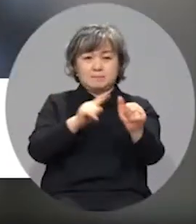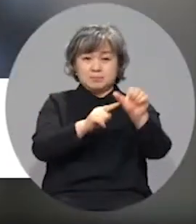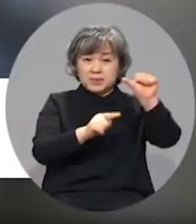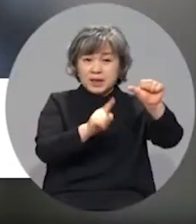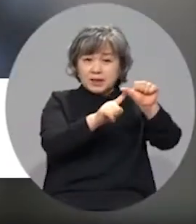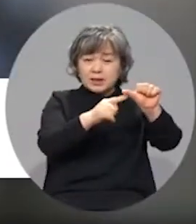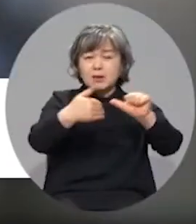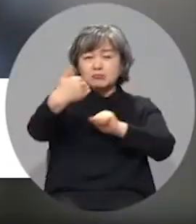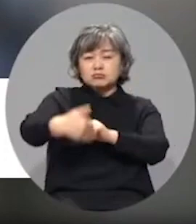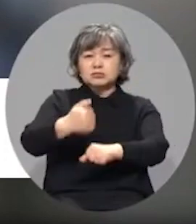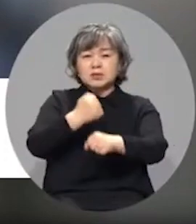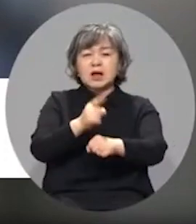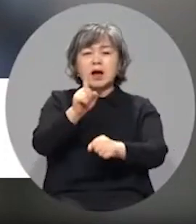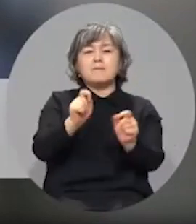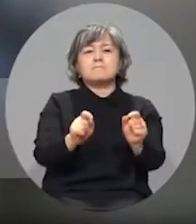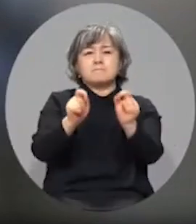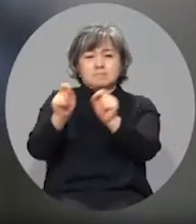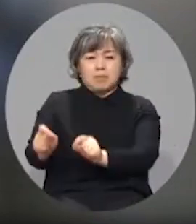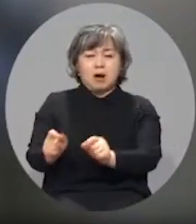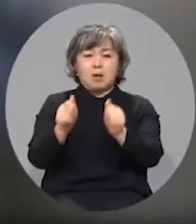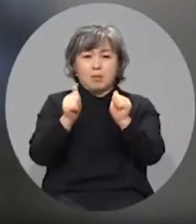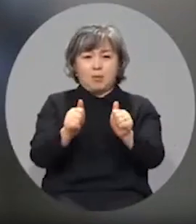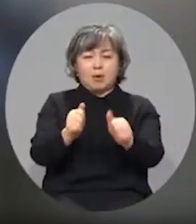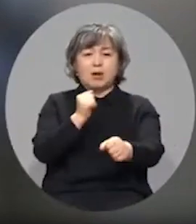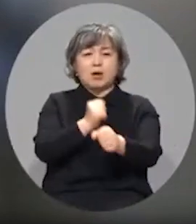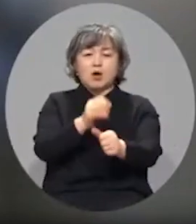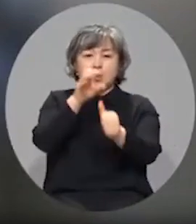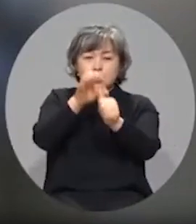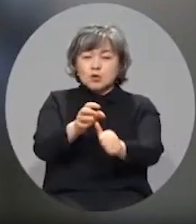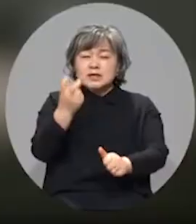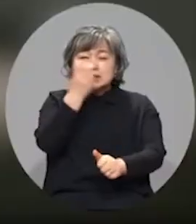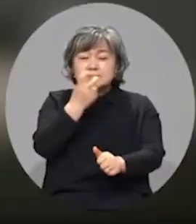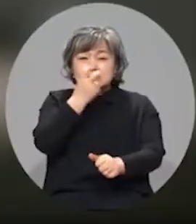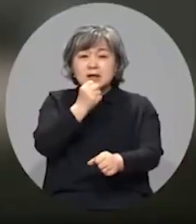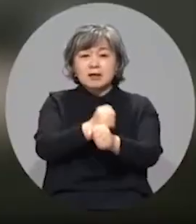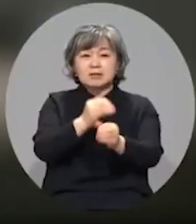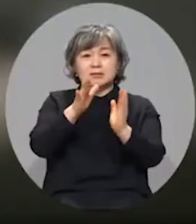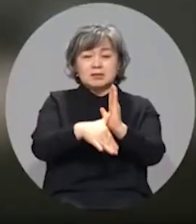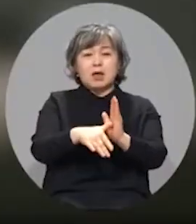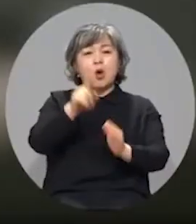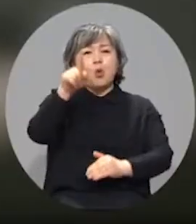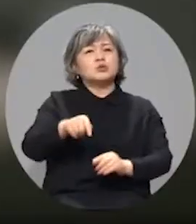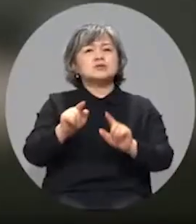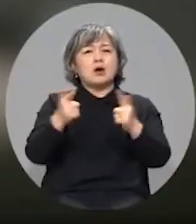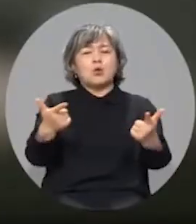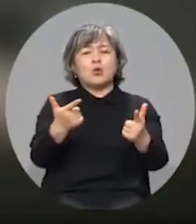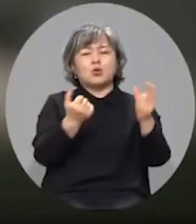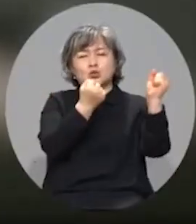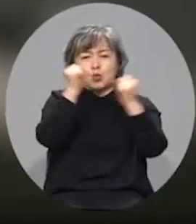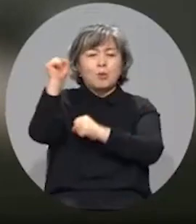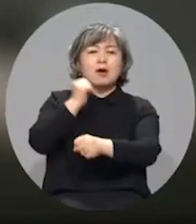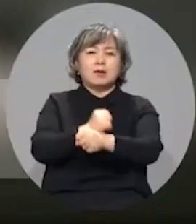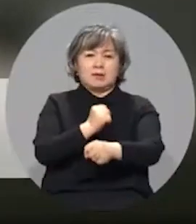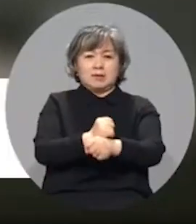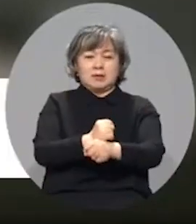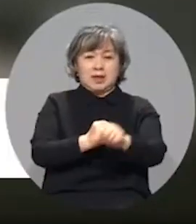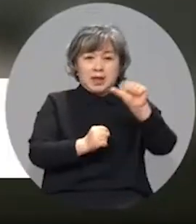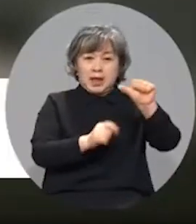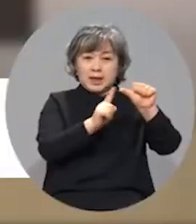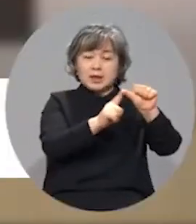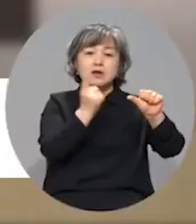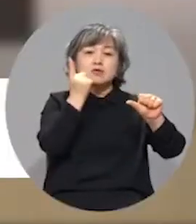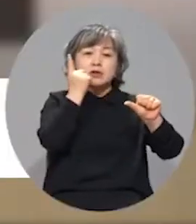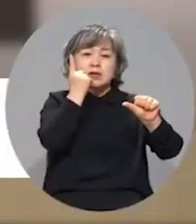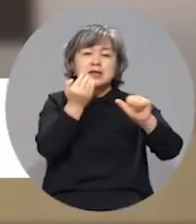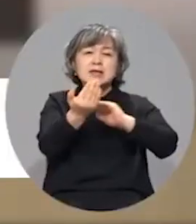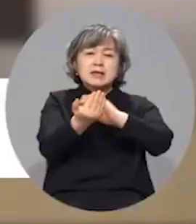A씨의 요청으로 한 차례 연기됐다 법원에서 열린 구속영장 실질 심사에 출석하지 않고 도주했습니다. A씨의